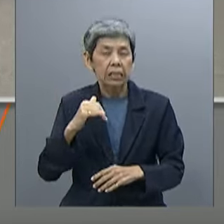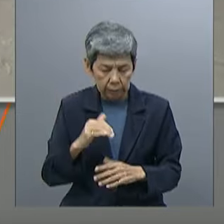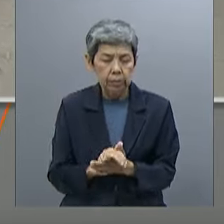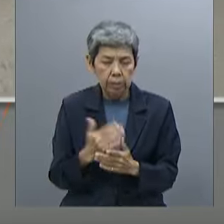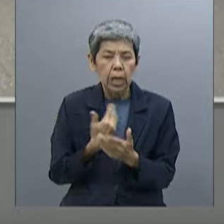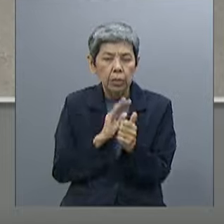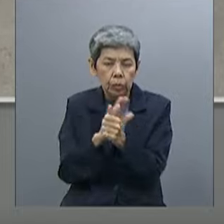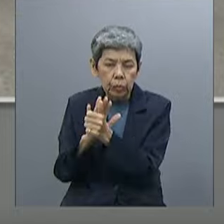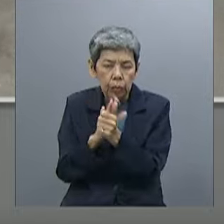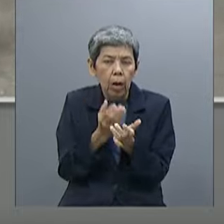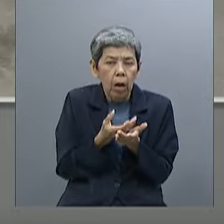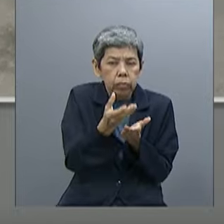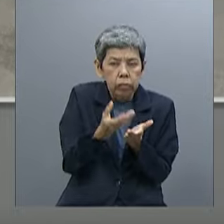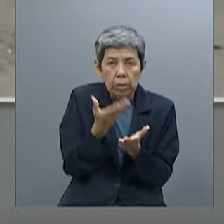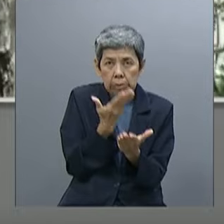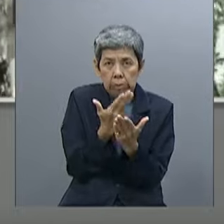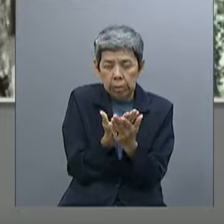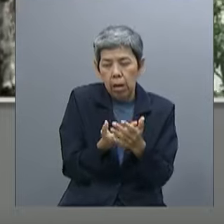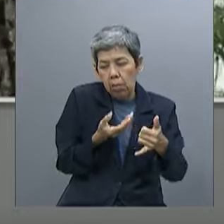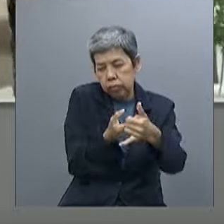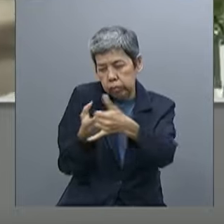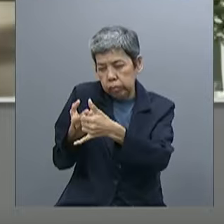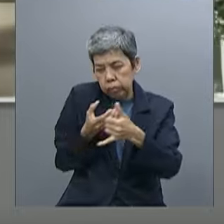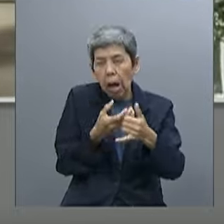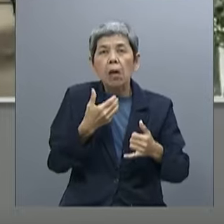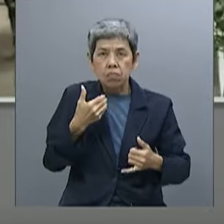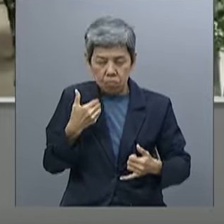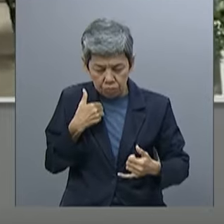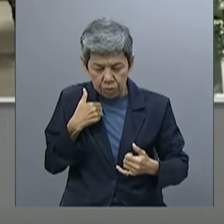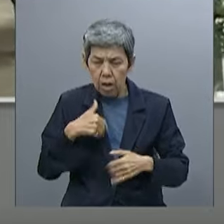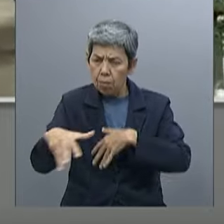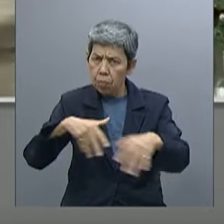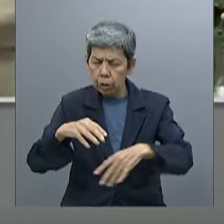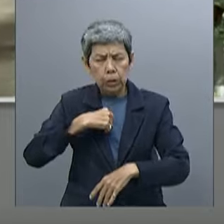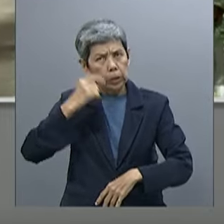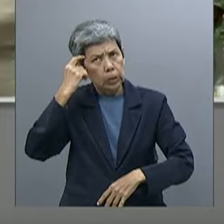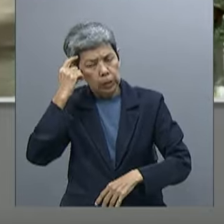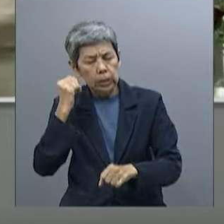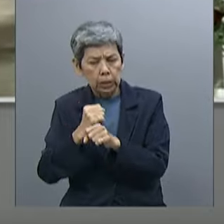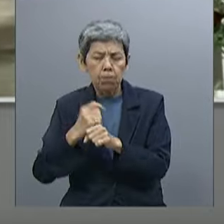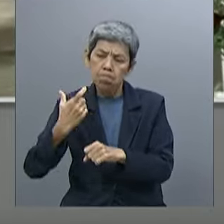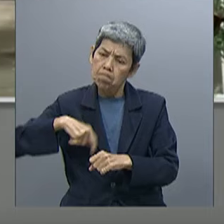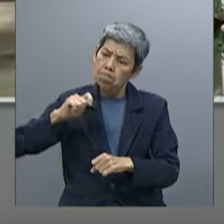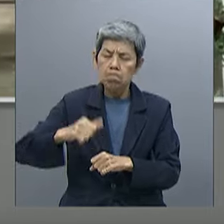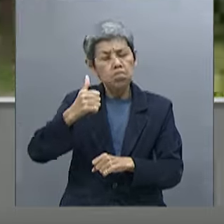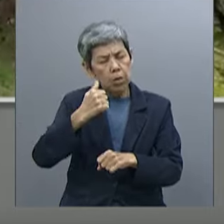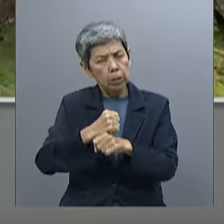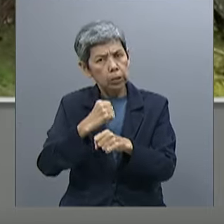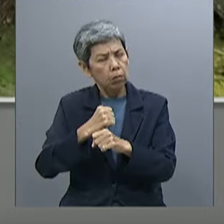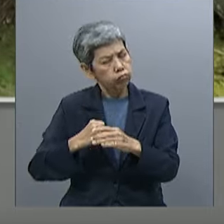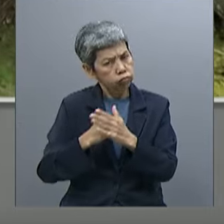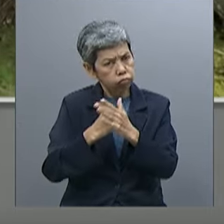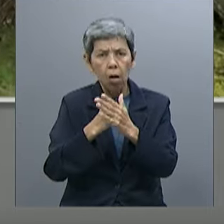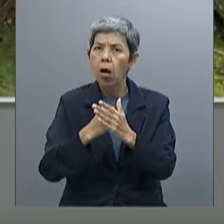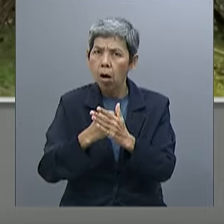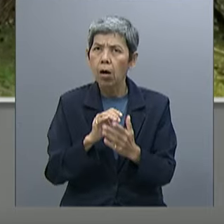การเยียวยาด้วยตัวเงินนะคะและเป็นตัวจุดประกายให้ชาวบ้านมีความหวังในกระบวนการยุติธรรมที่จะลุกขึ้นมาต่อสู้คดีด้